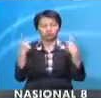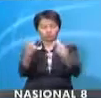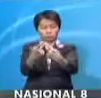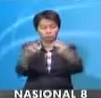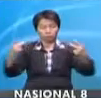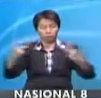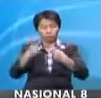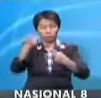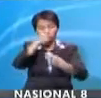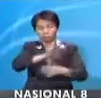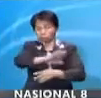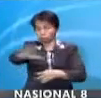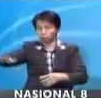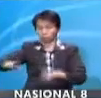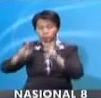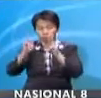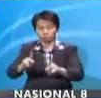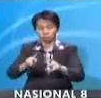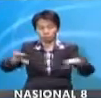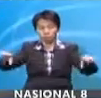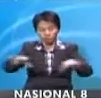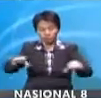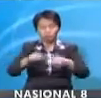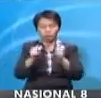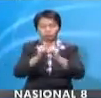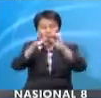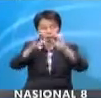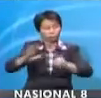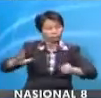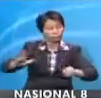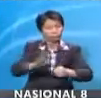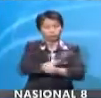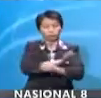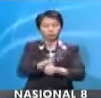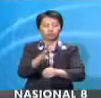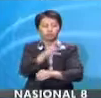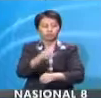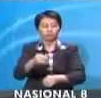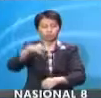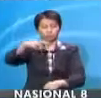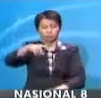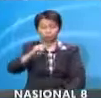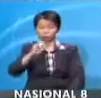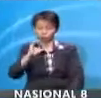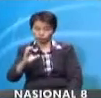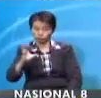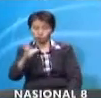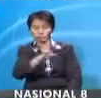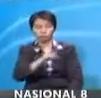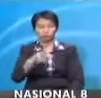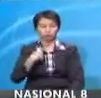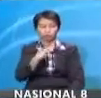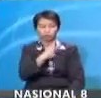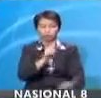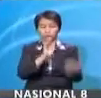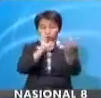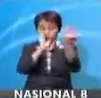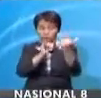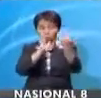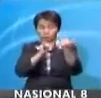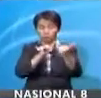semua pihak untuk mengimplementasikan secara penuh DOC dan juga kita mengharapkan